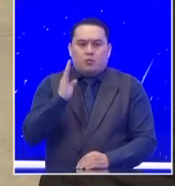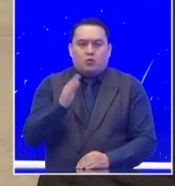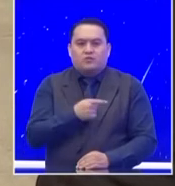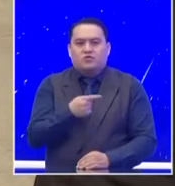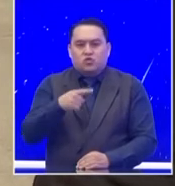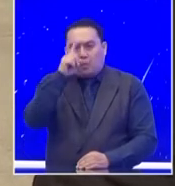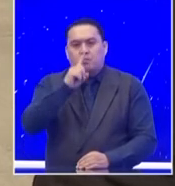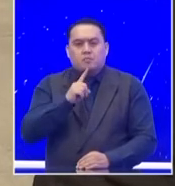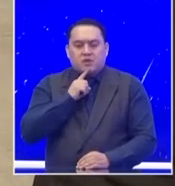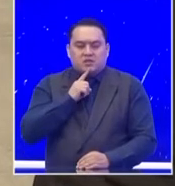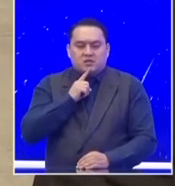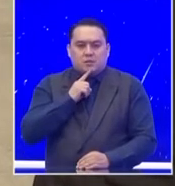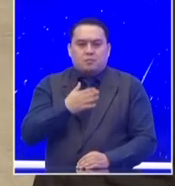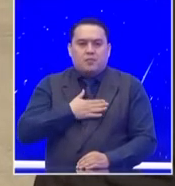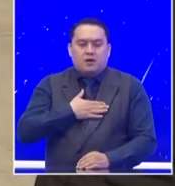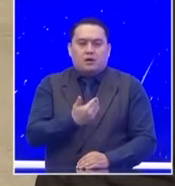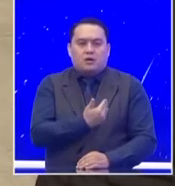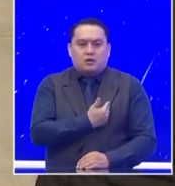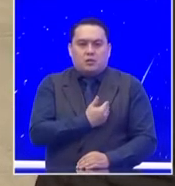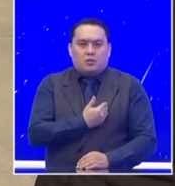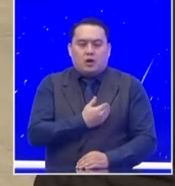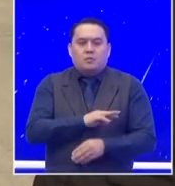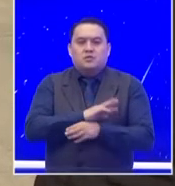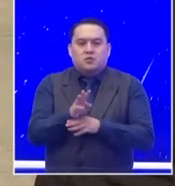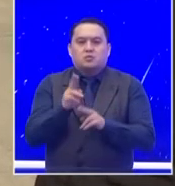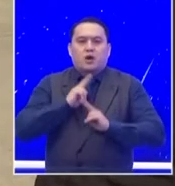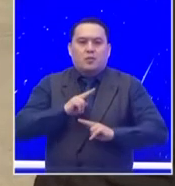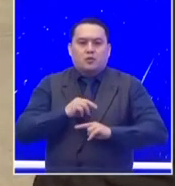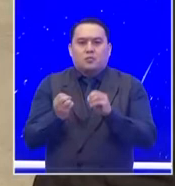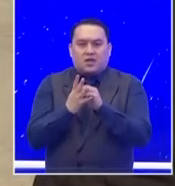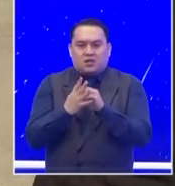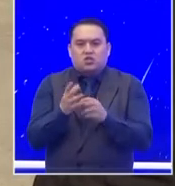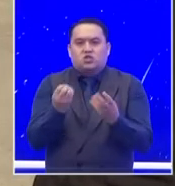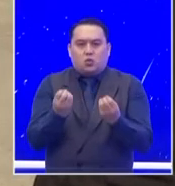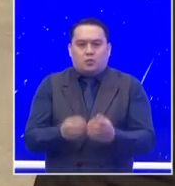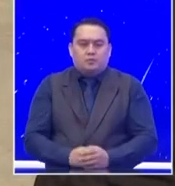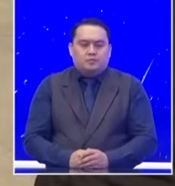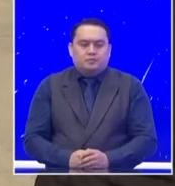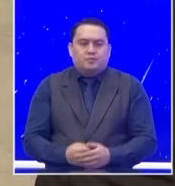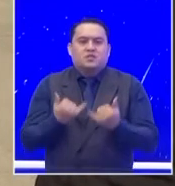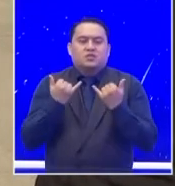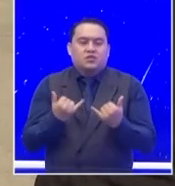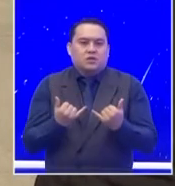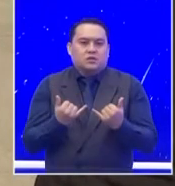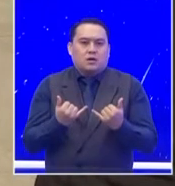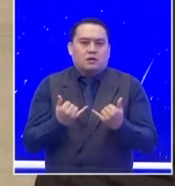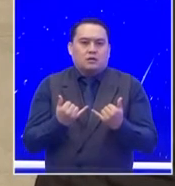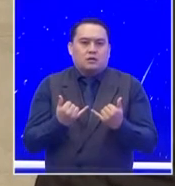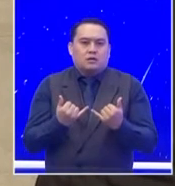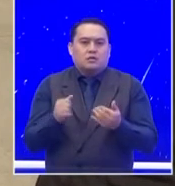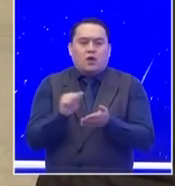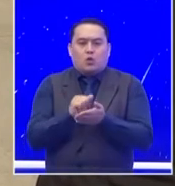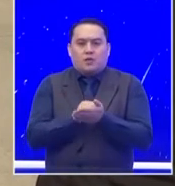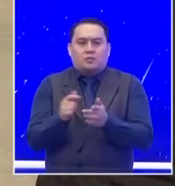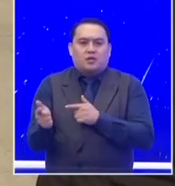течение месяца, мы туда устроим человек 15 еще. Сейчас идет обработка